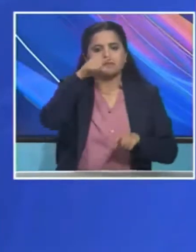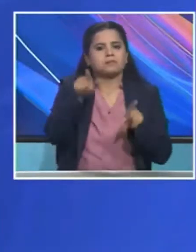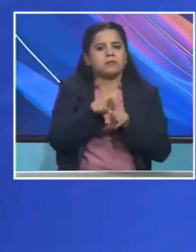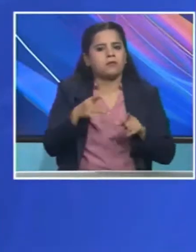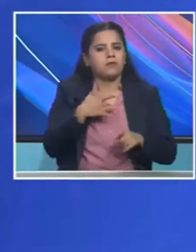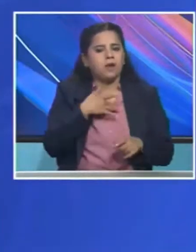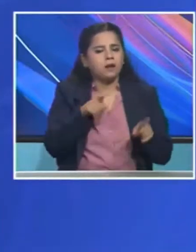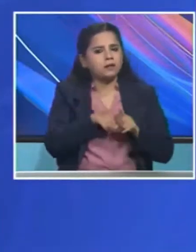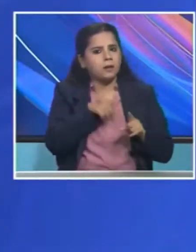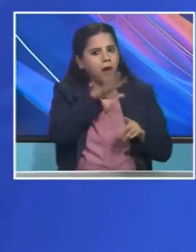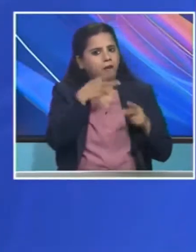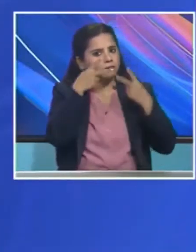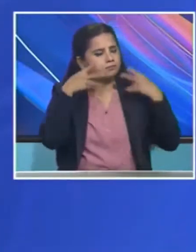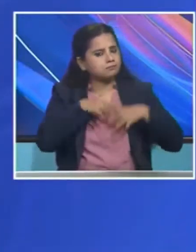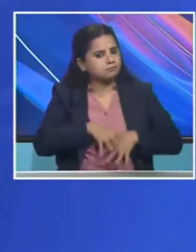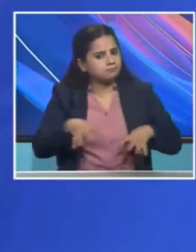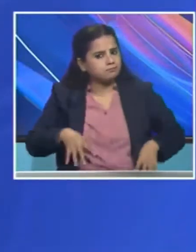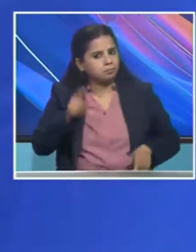बनेगा।